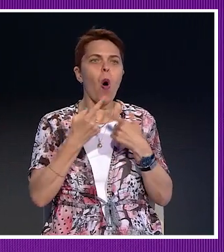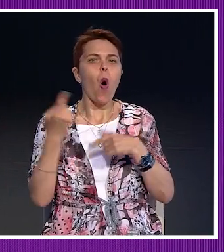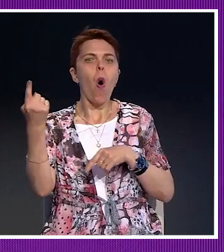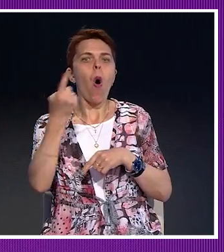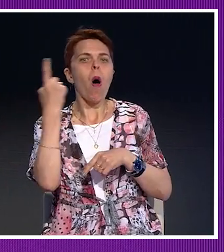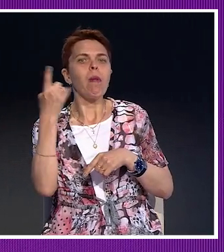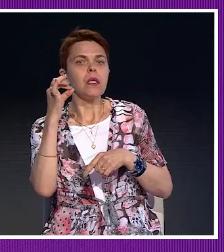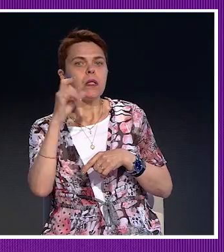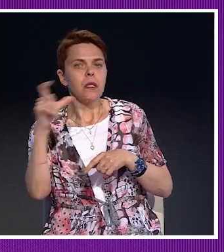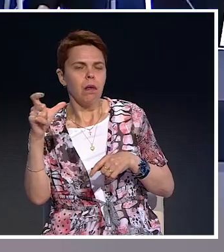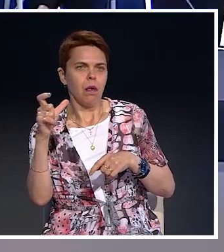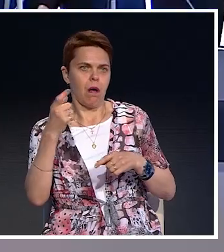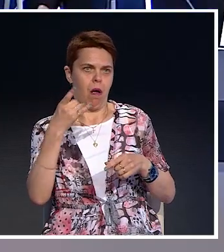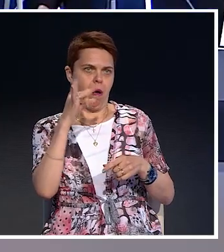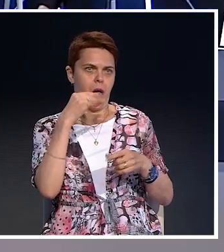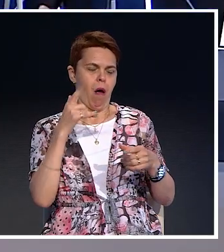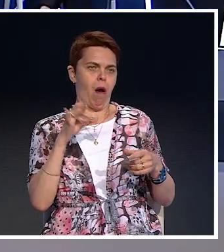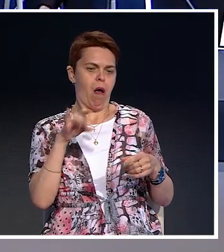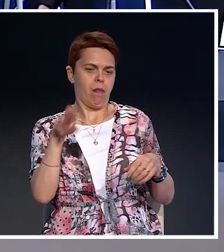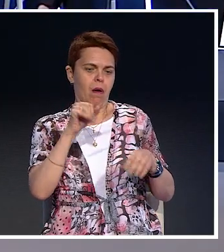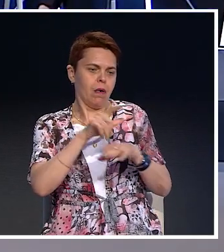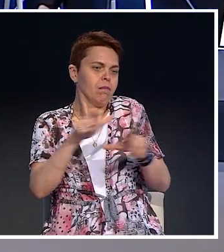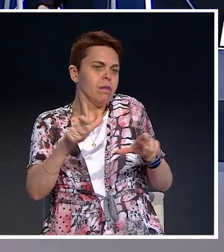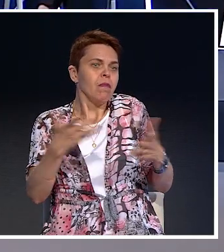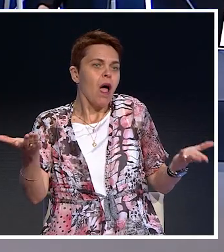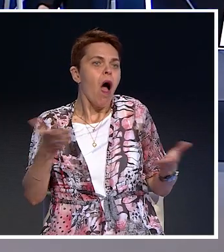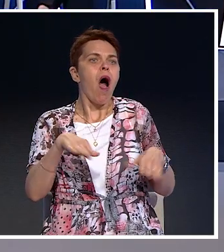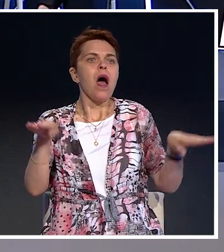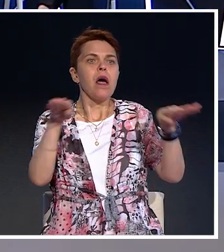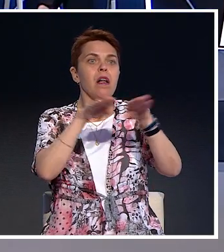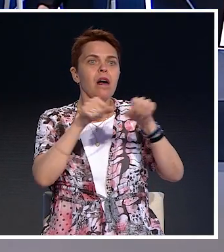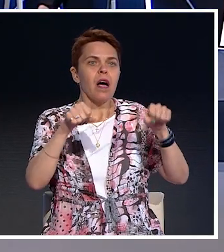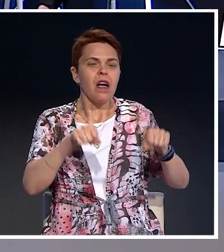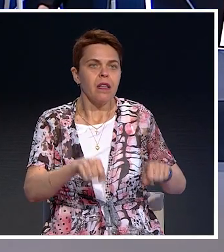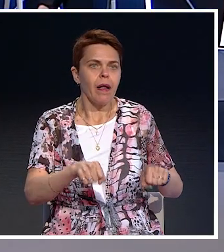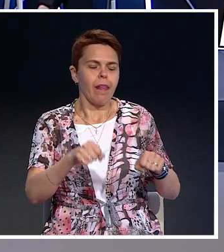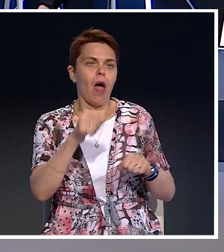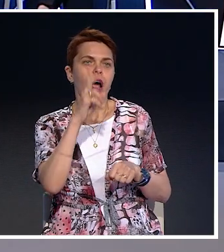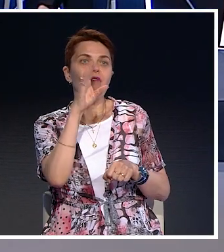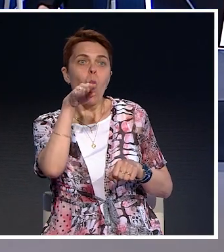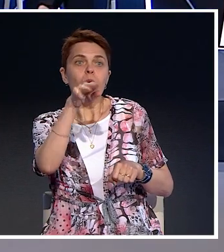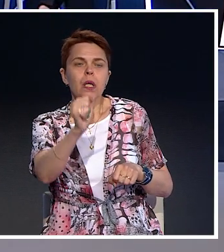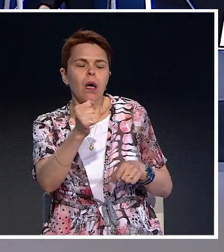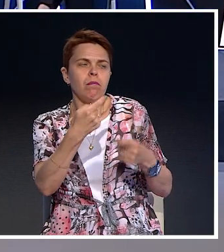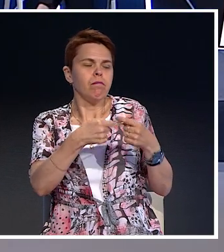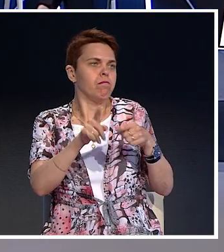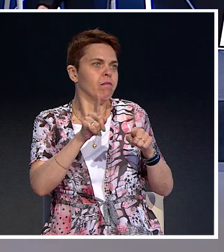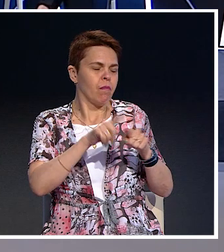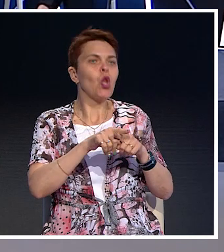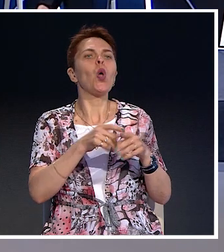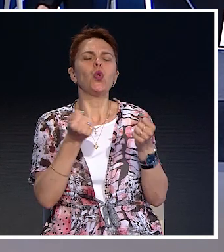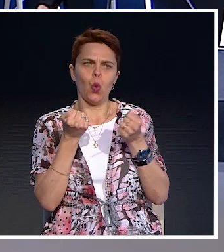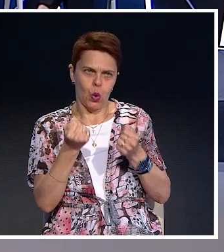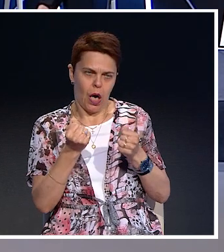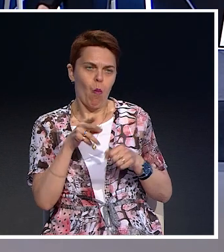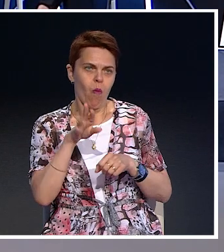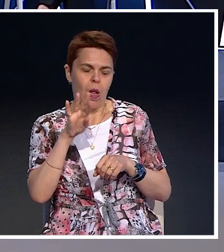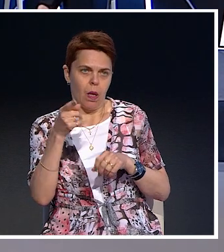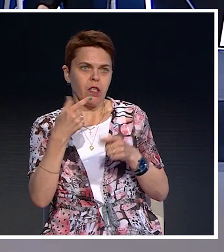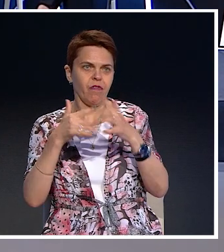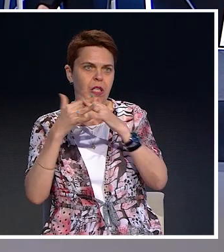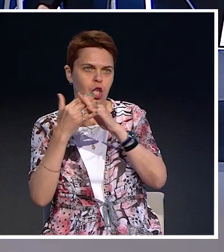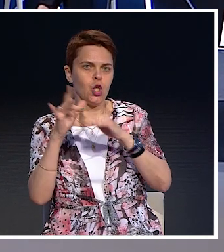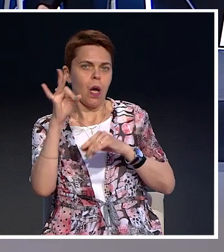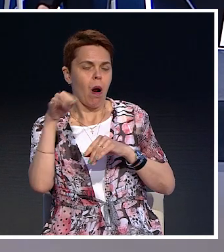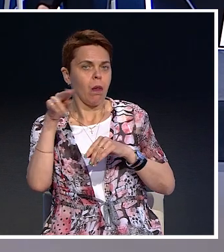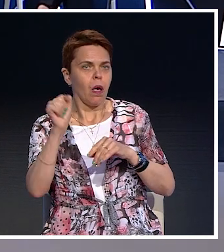обласних радах чи в радах великих міст. Тобто гендерна квота на рівні селищних рад дотримувалась.